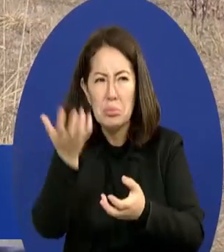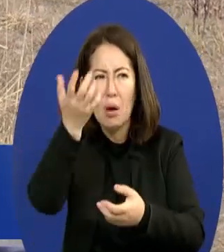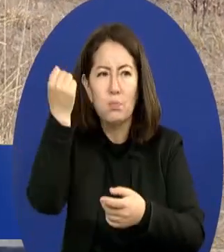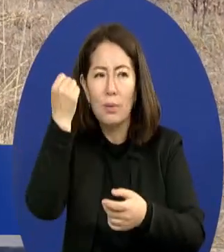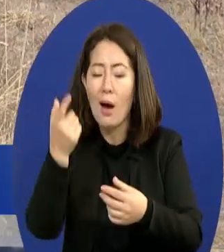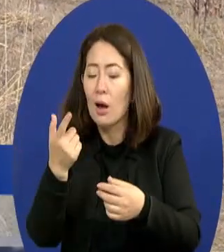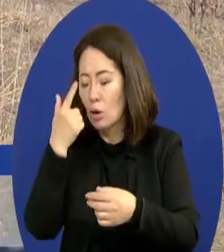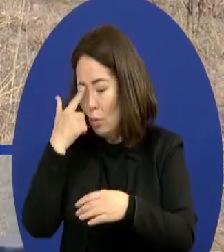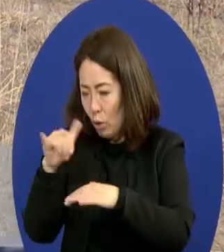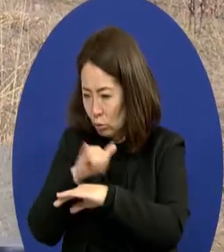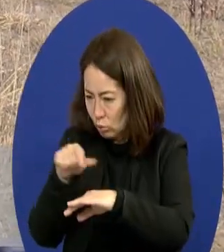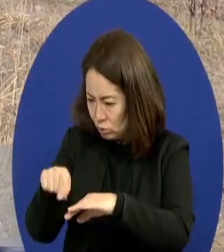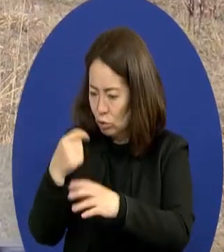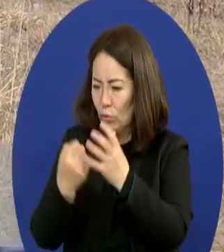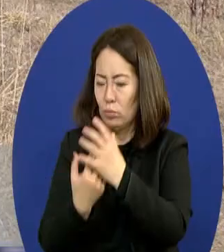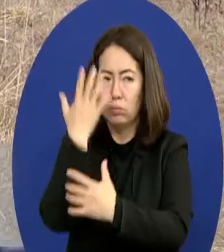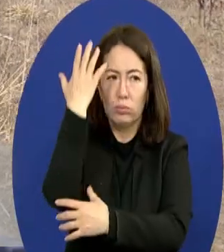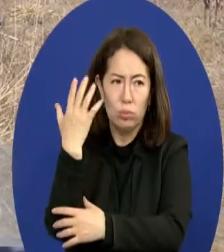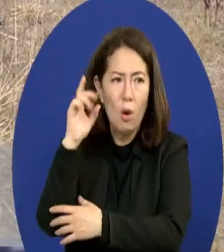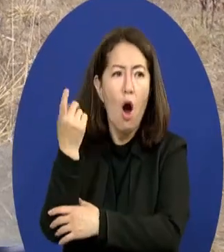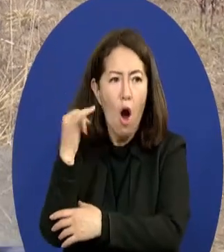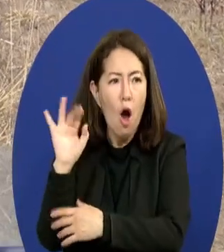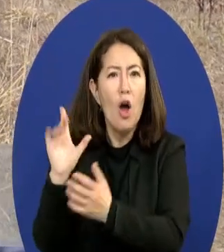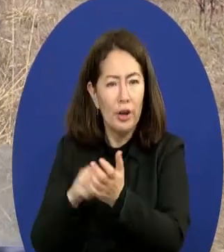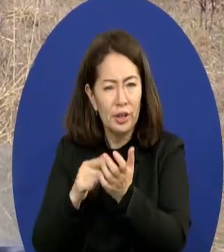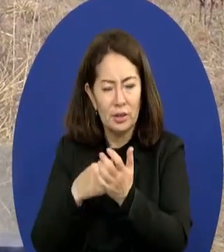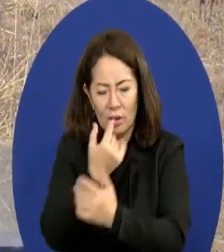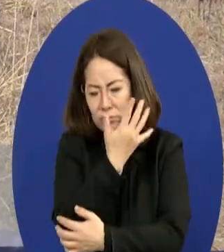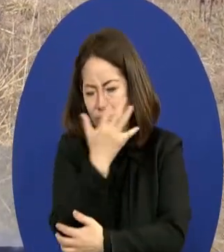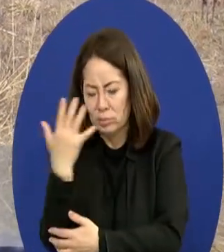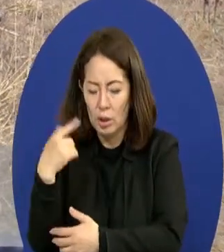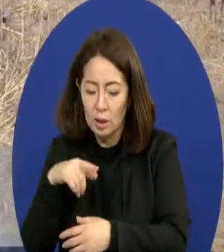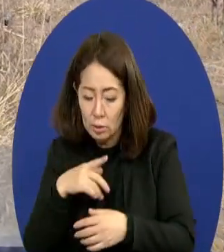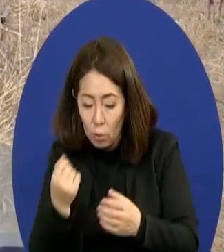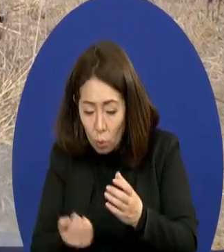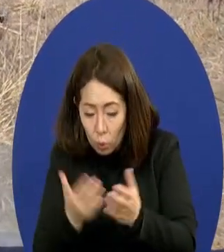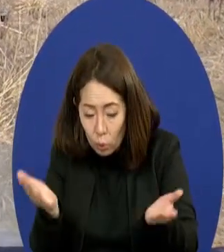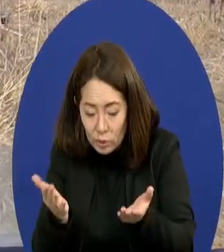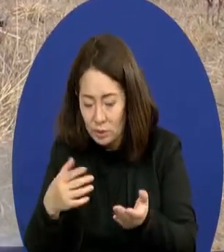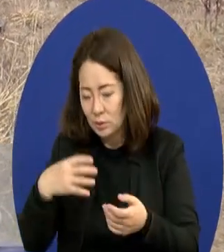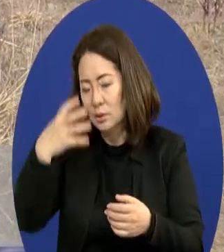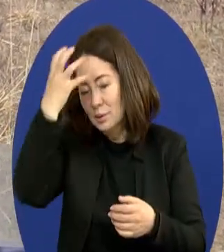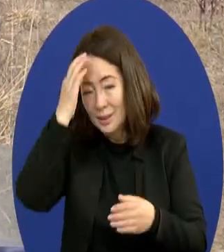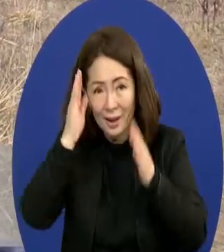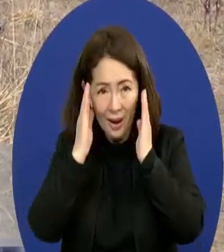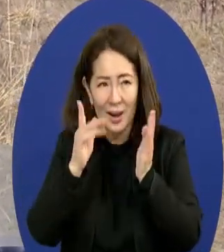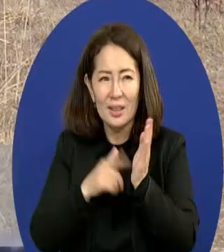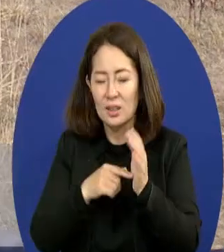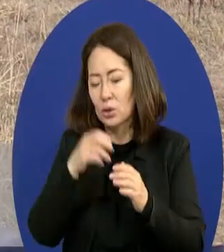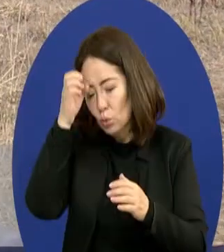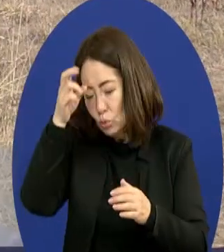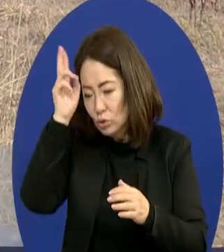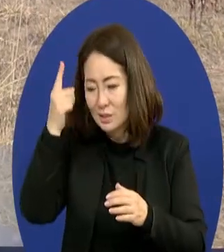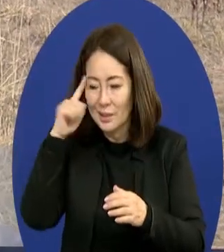айжуулах шаардлагатай. Хүмүүс тарьсан модоо ургуулхад Монгол улсын засгийн газар анхаарах шаардлагатай. Ерөнхийлөгч хүрэлцэхийн санаачлаг цагаа олсон